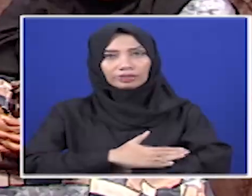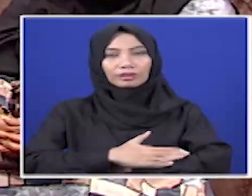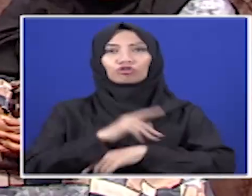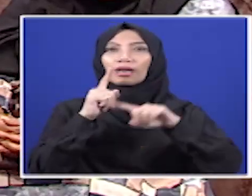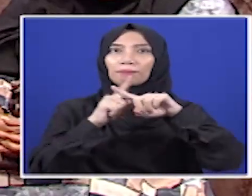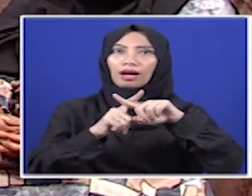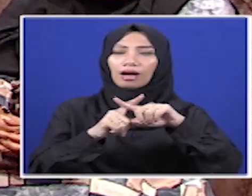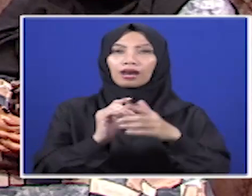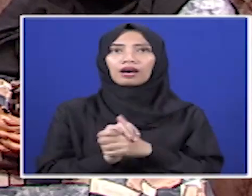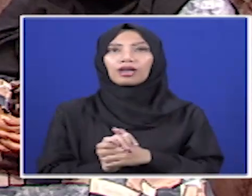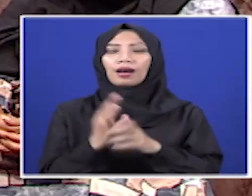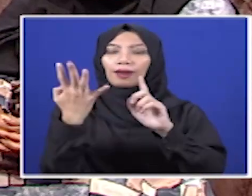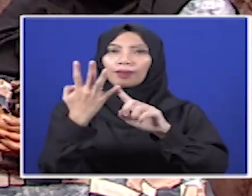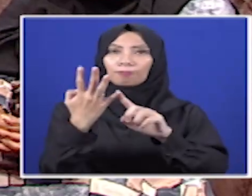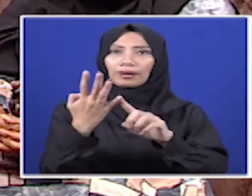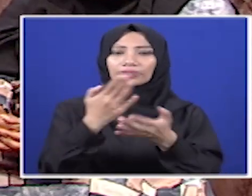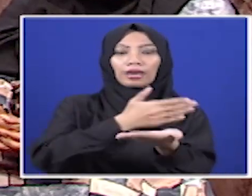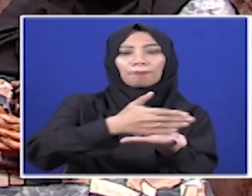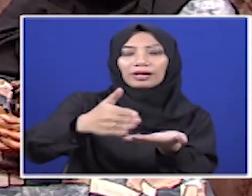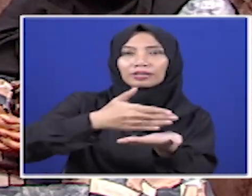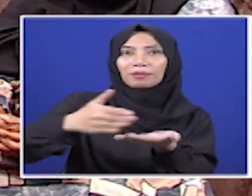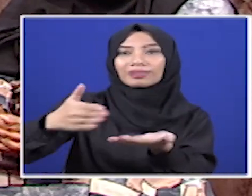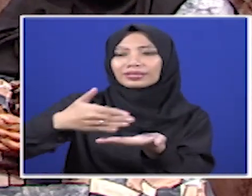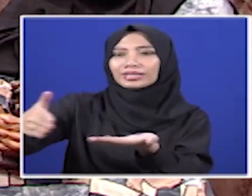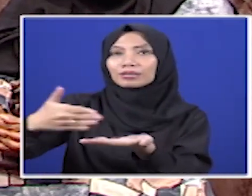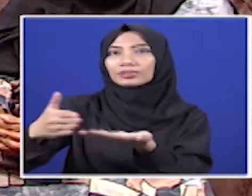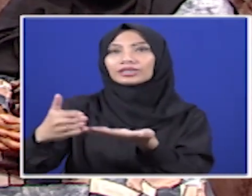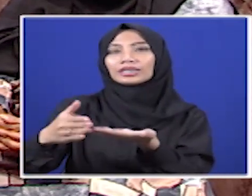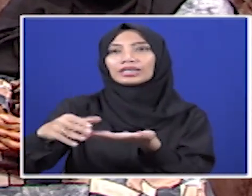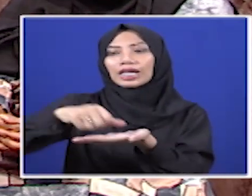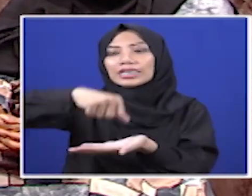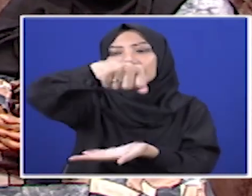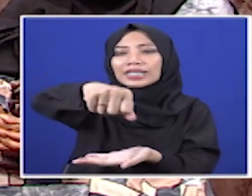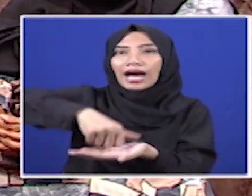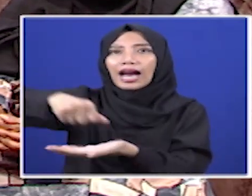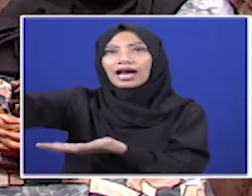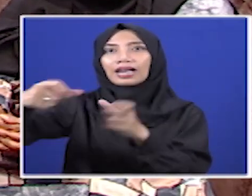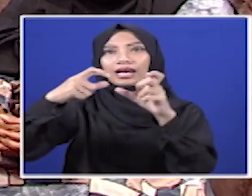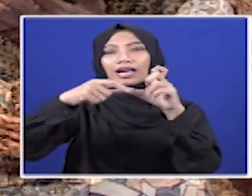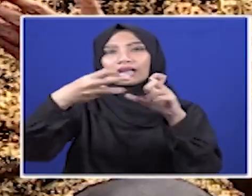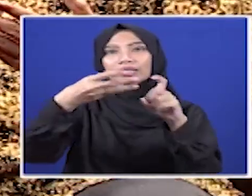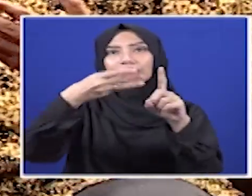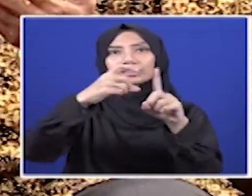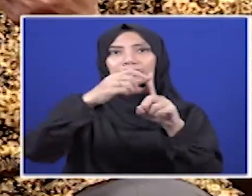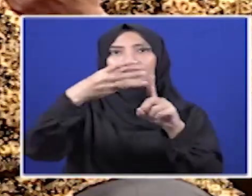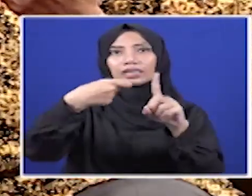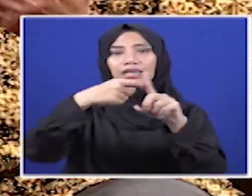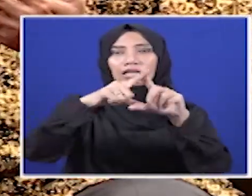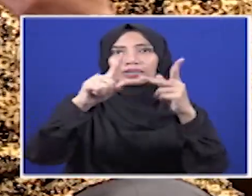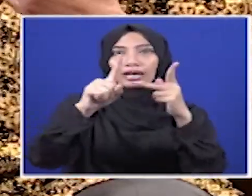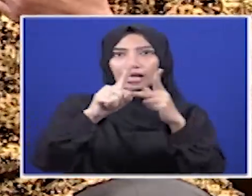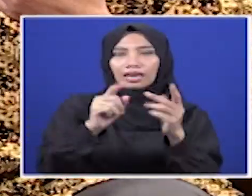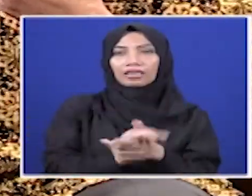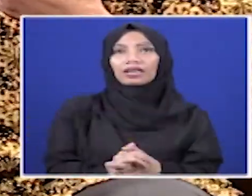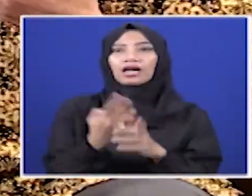dikerjakan banyak bersedekah banyak bergaul dengan orang-orang baik maka memohon kepada Allah Ya Allah berikanlah aku dulu yang baik kirim lam